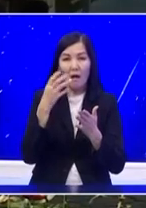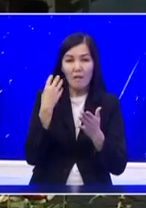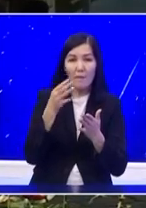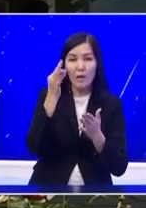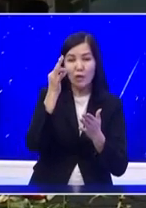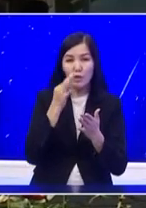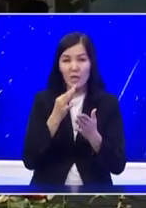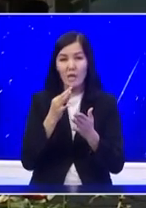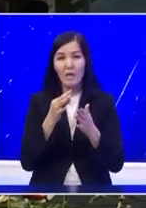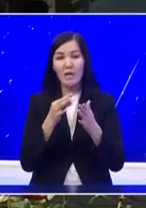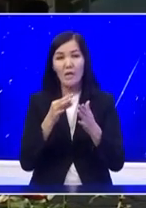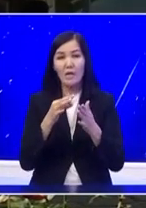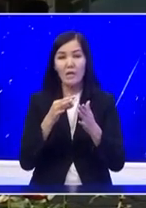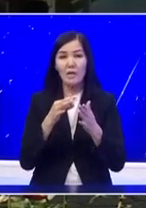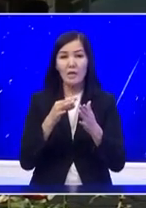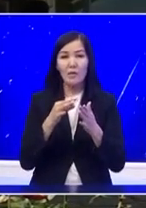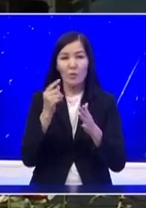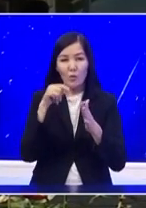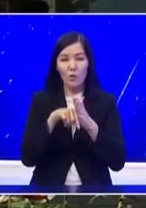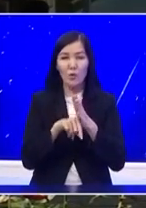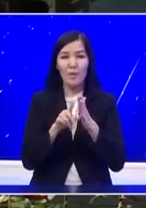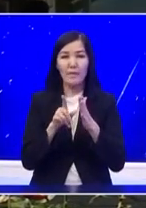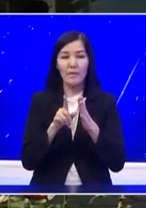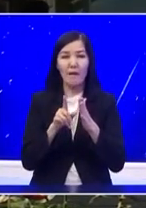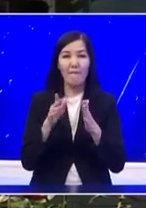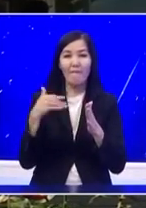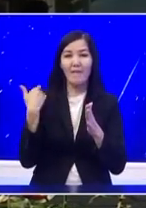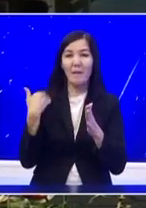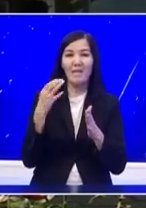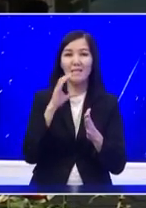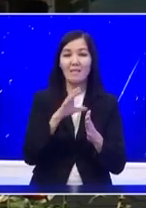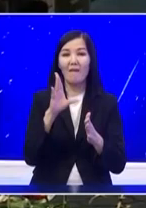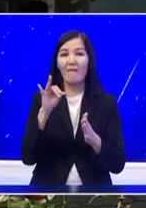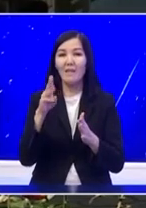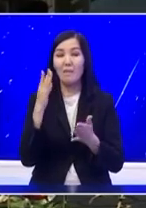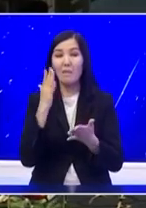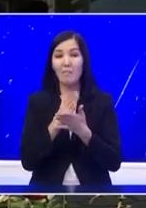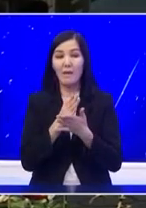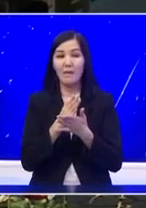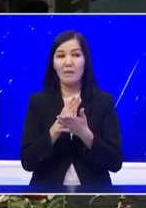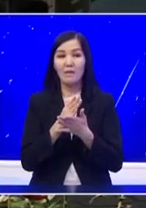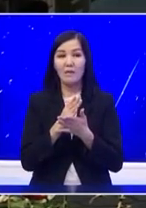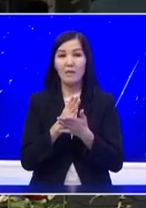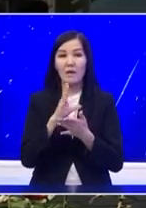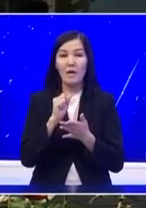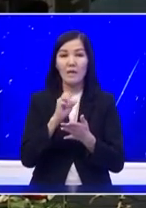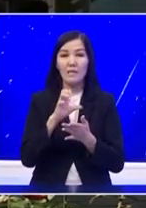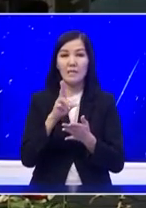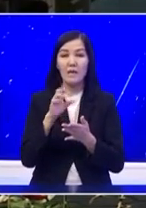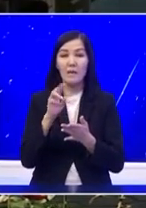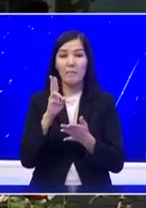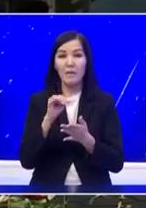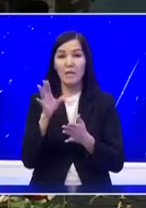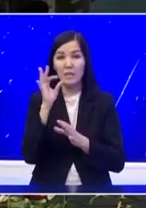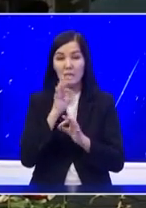солардың құрамында өте көп С дәрумені. сондықтан немесе аскарбен қышқыл деп атайды.